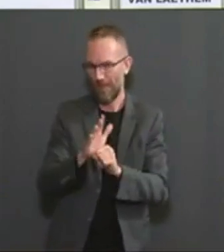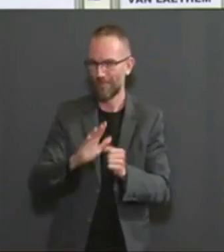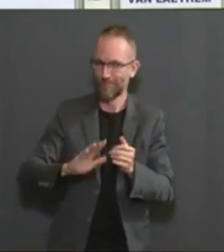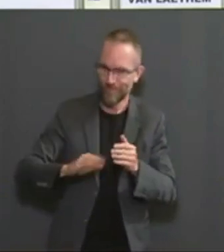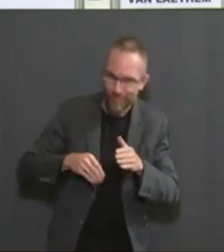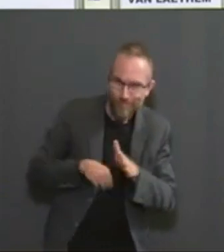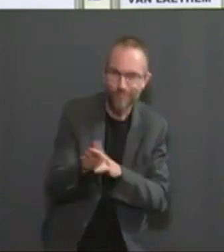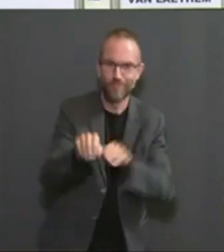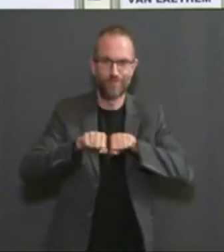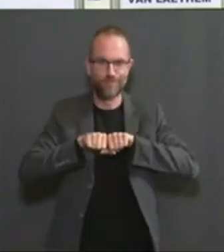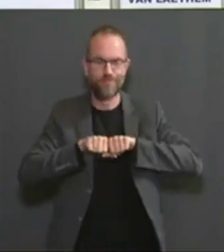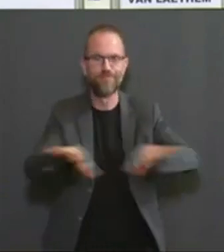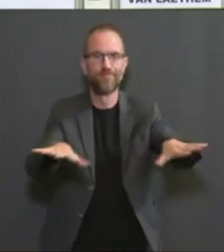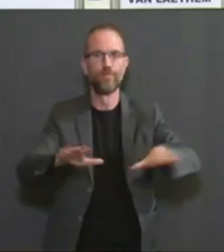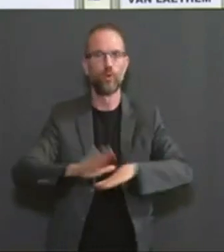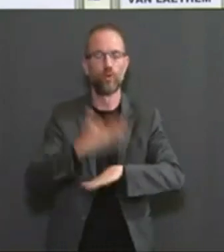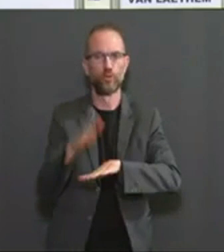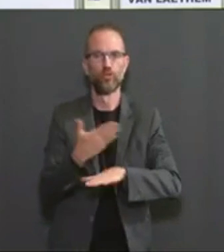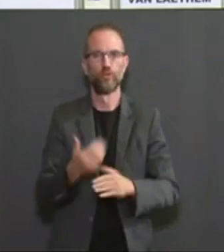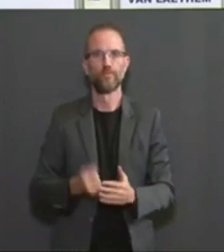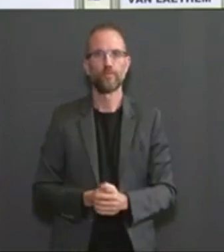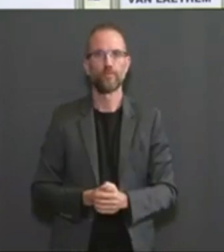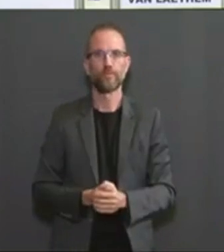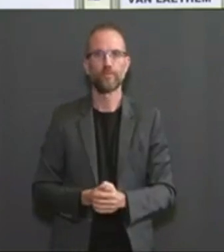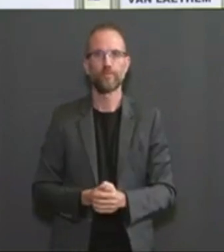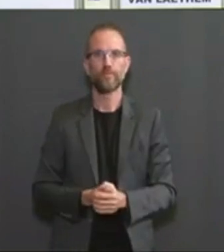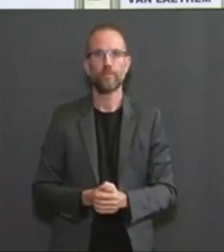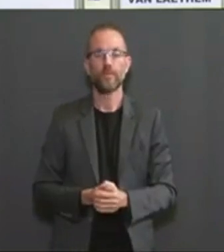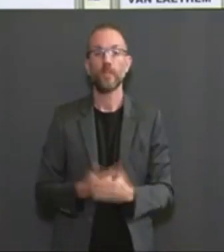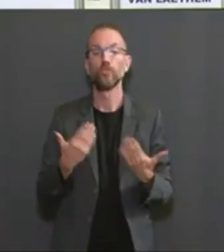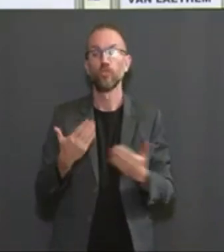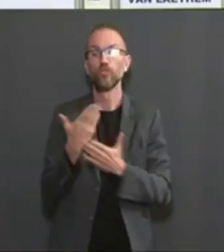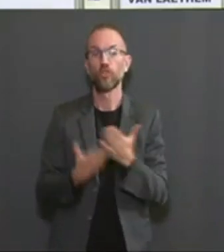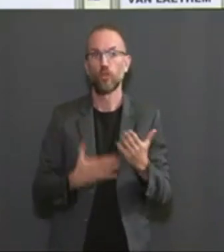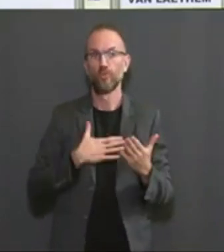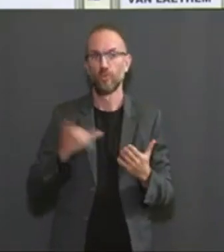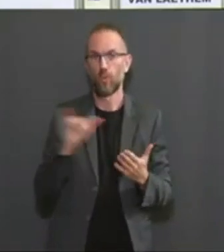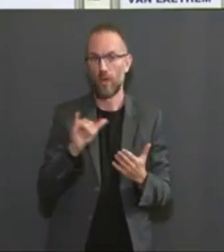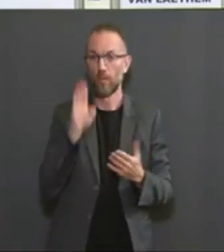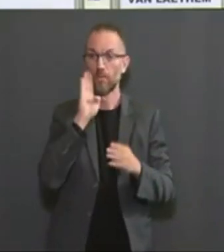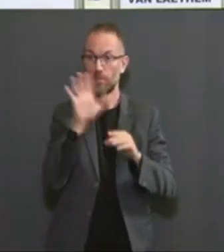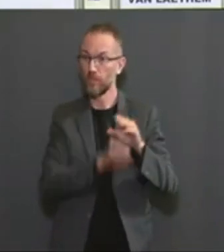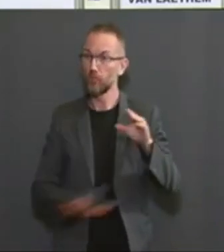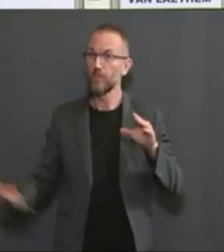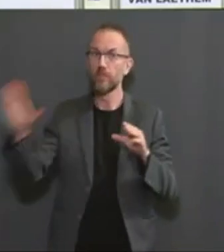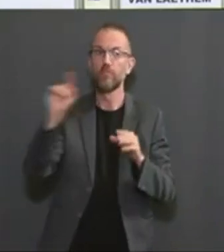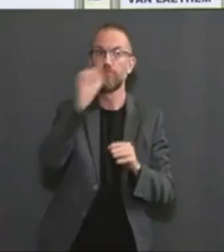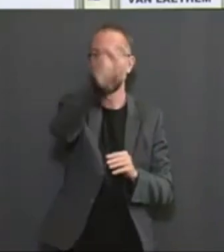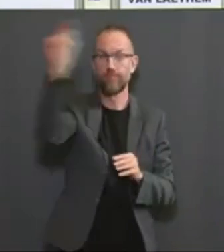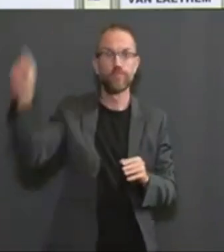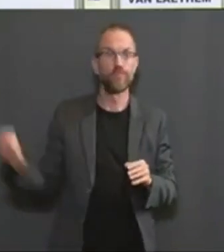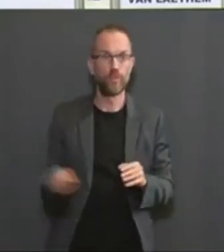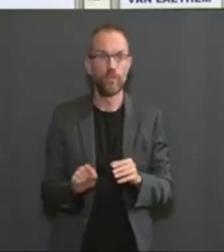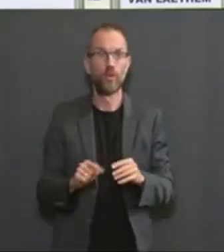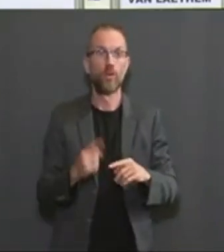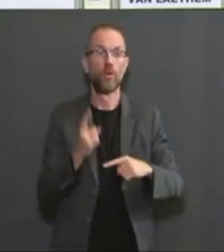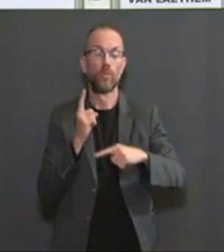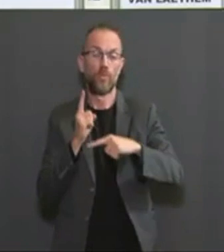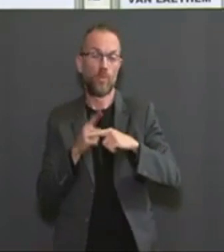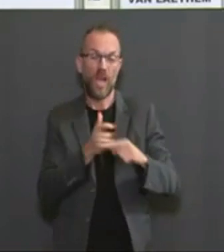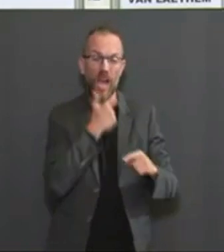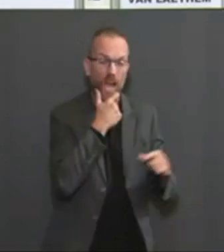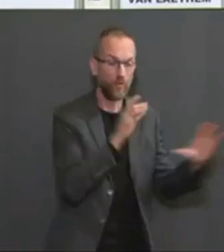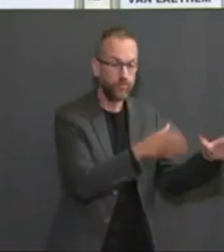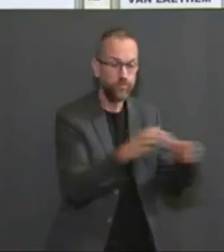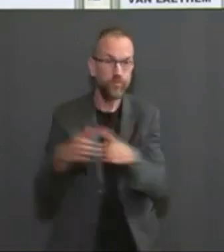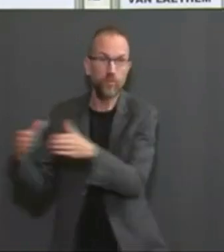Heureusement, la baisse des contaminations se passe dans toutes les régions du pays, elle se passe dans toutes les tranches d'âge. Pour les